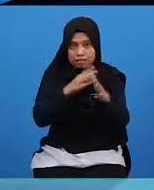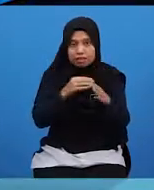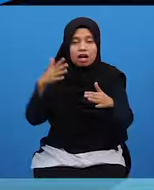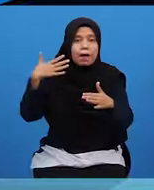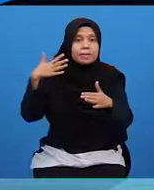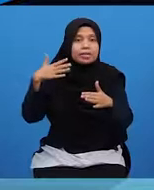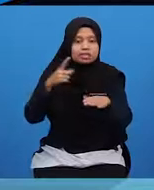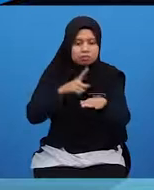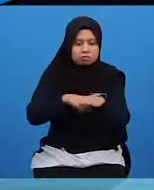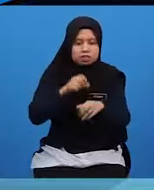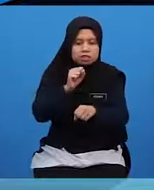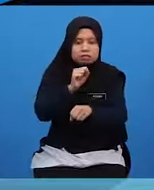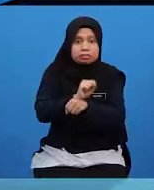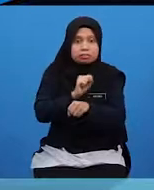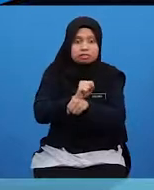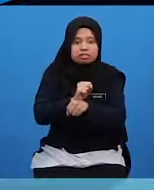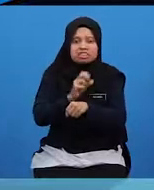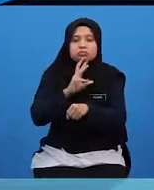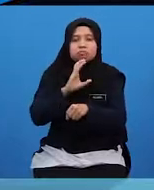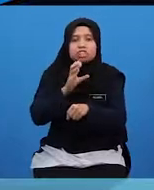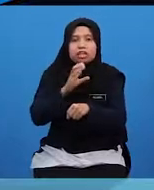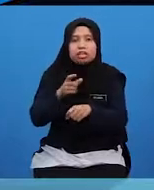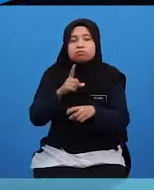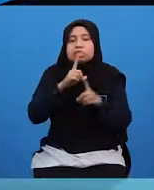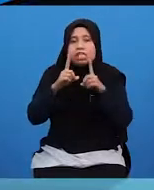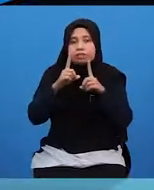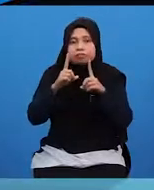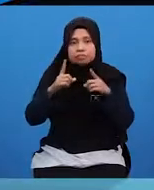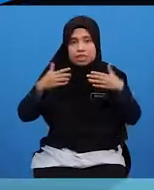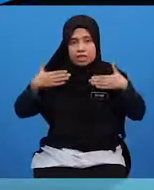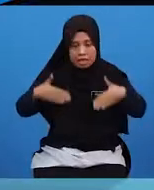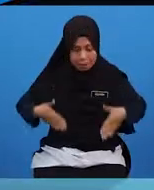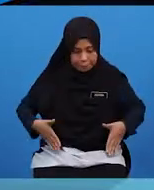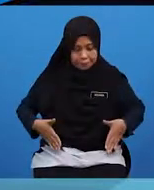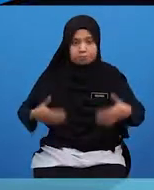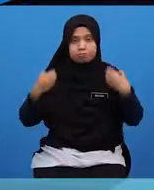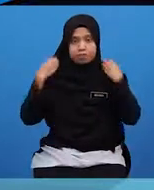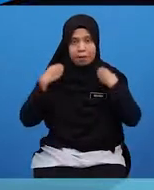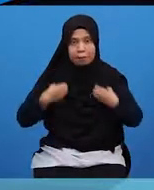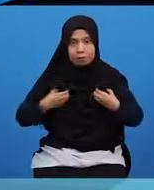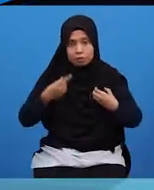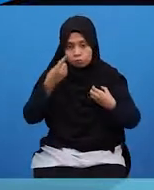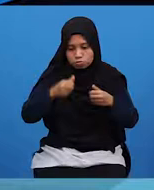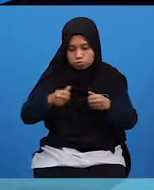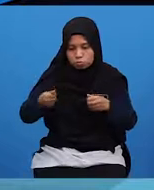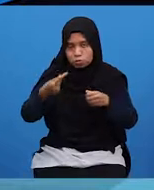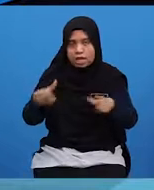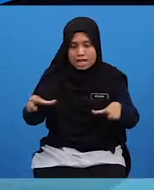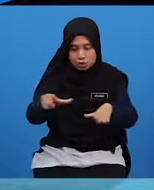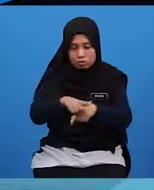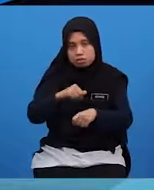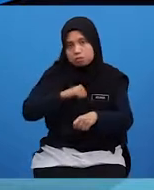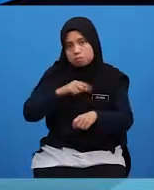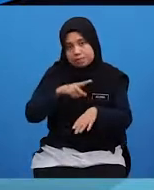semasa melakukan kerja mencairkan lilin. Apron. Apron merupakan alat untuk melindungi diri